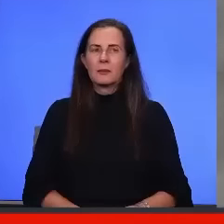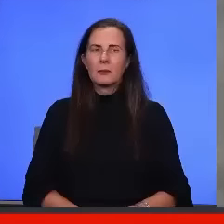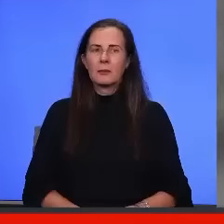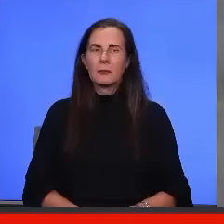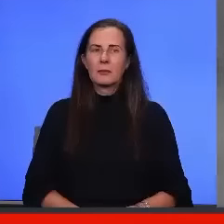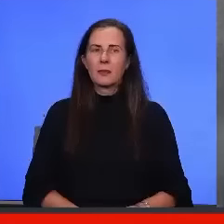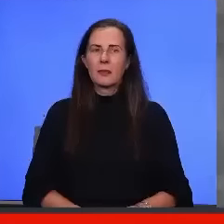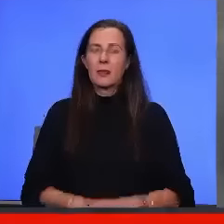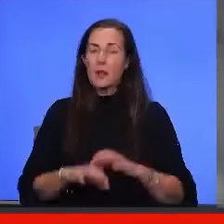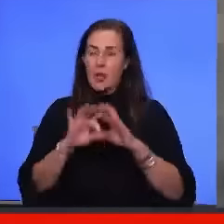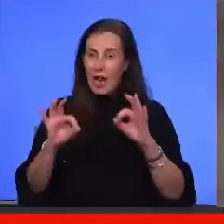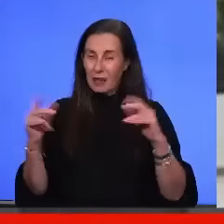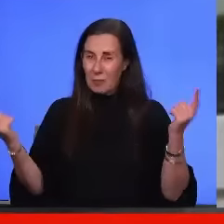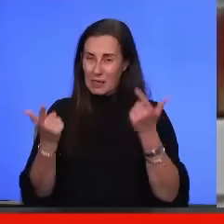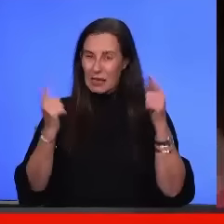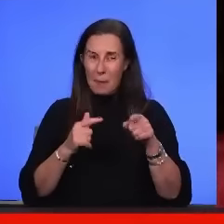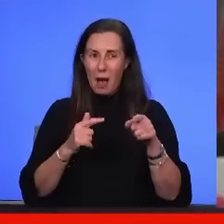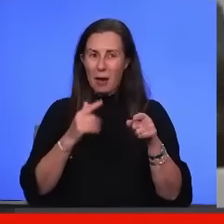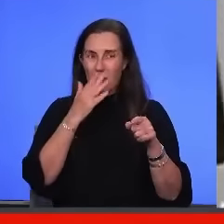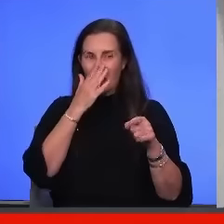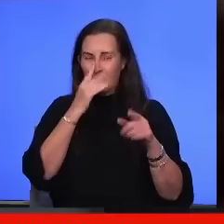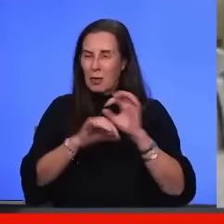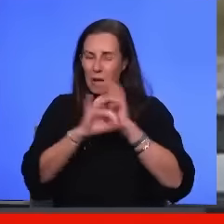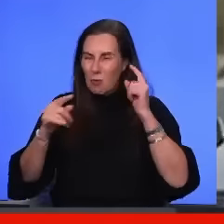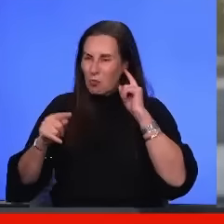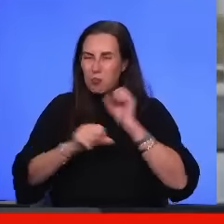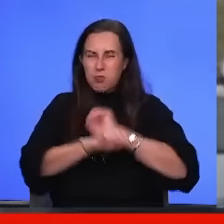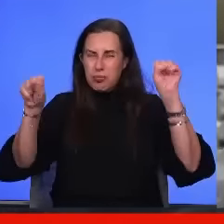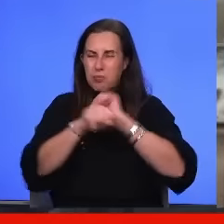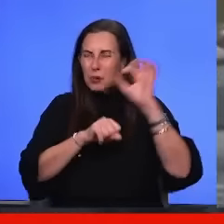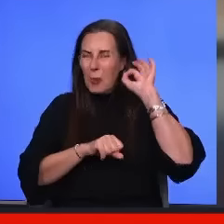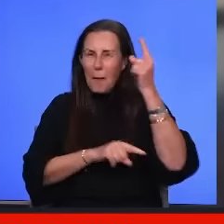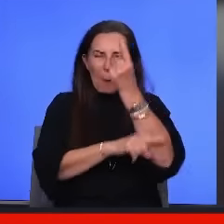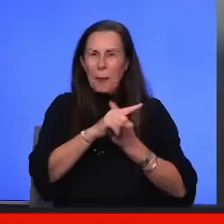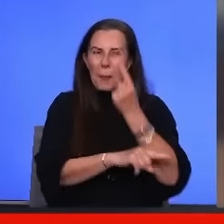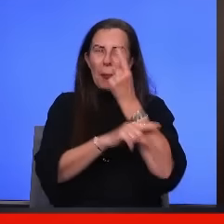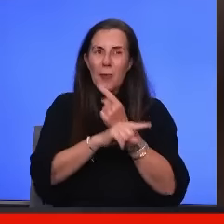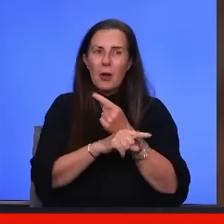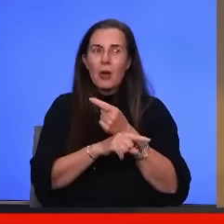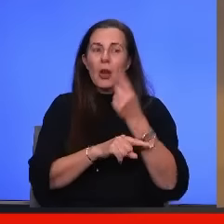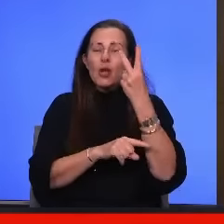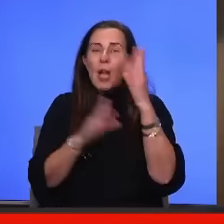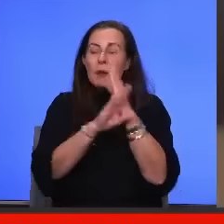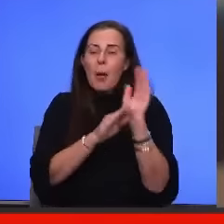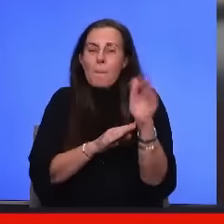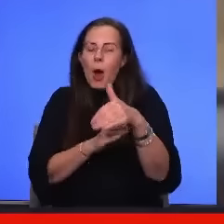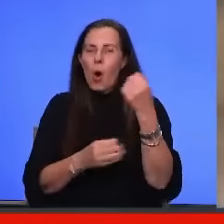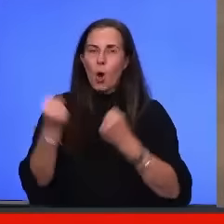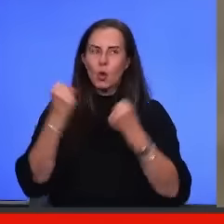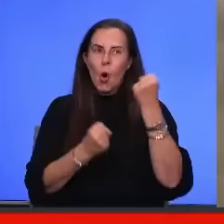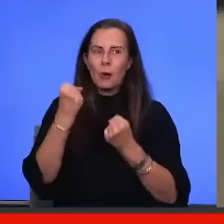כשהאדמה התחילה לראות בנובה והמתחים והיריות שרקו סביב, אביעד וינון הסתתרו מאחורי